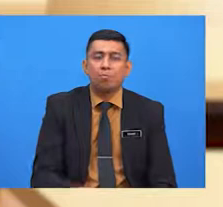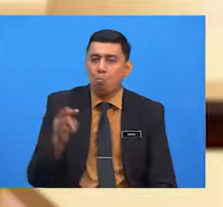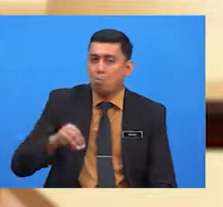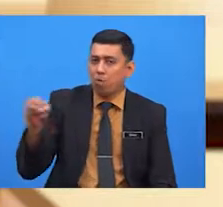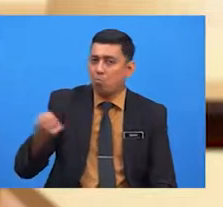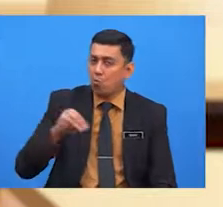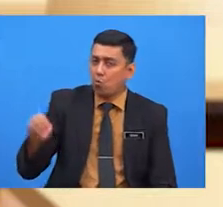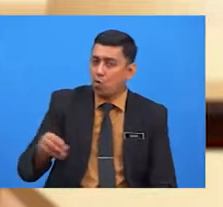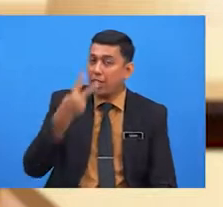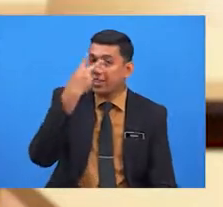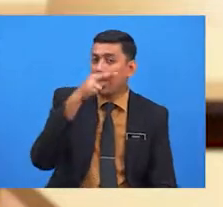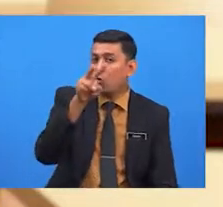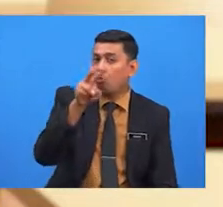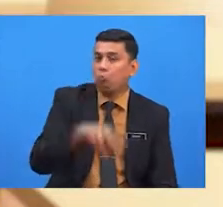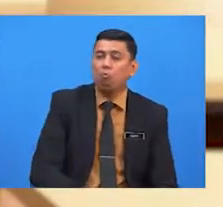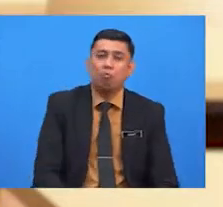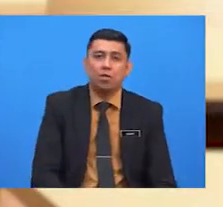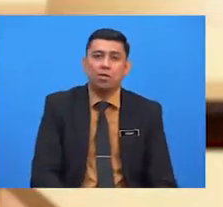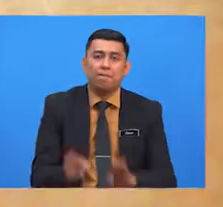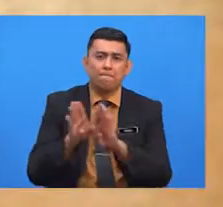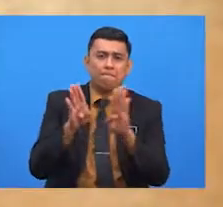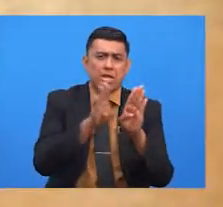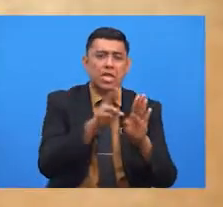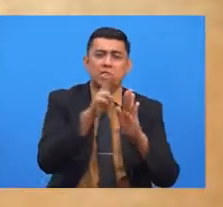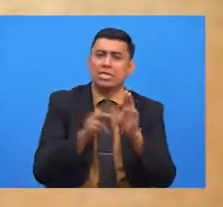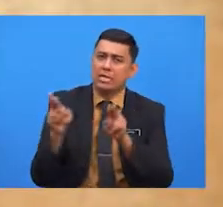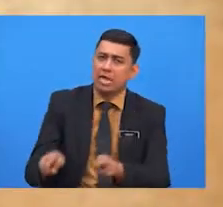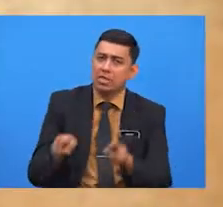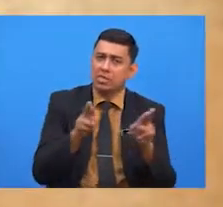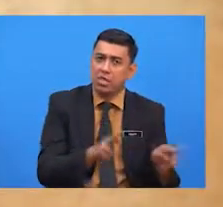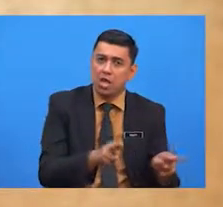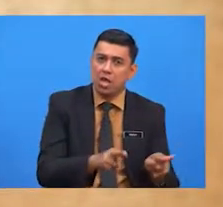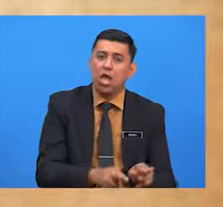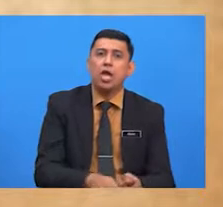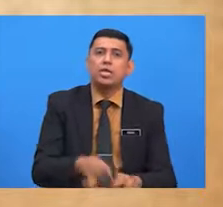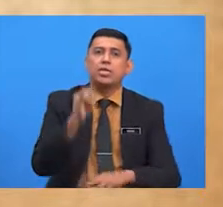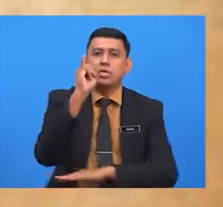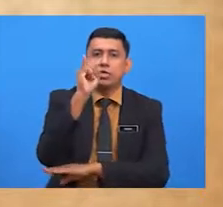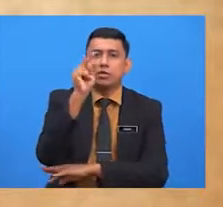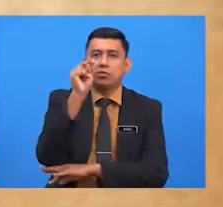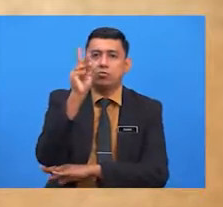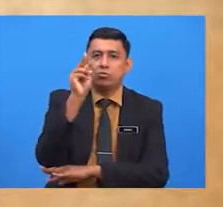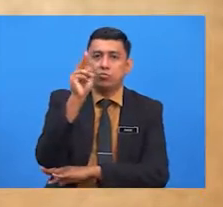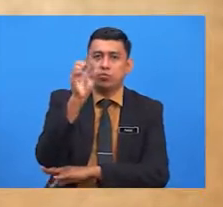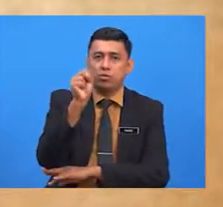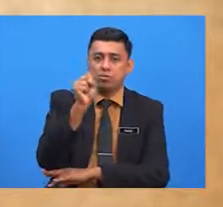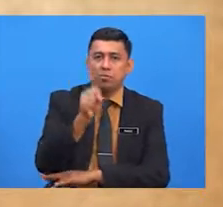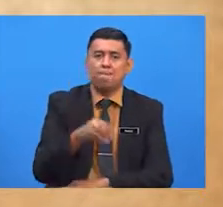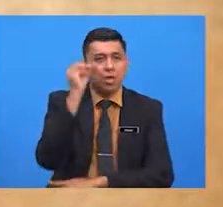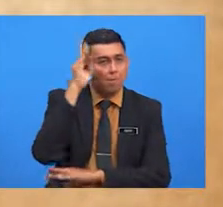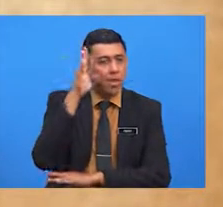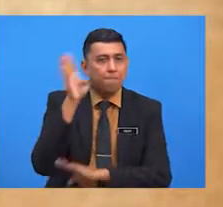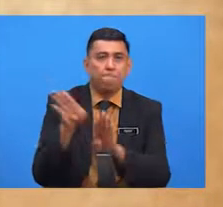Murid-murid boleh perhatikan bandar terancang dalam tamadun Indus dan perkembangan bandar Kuala